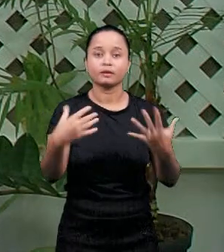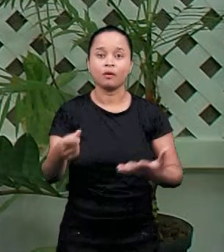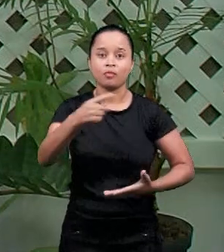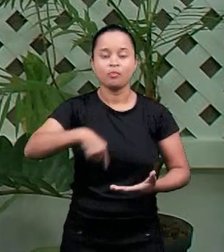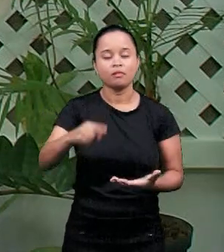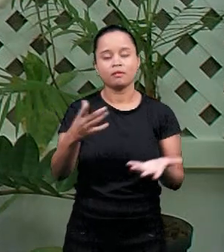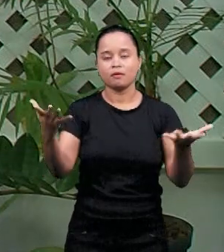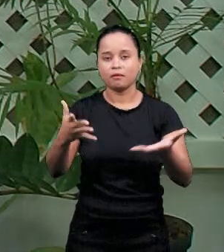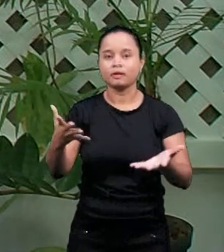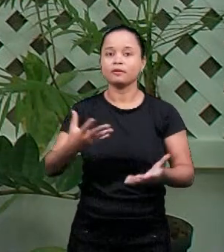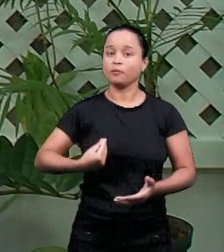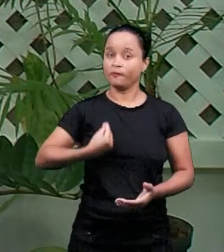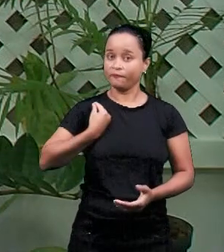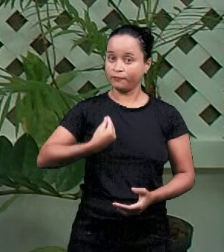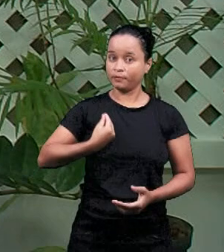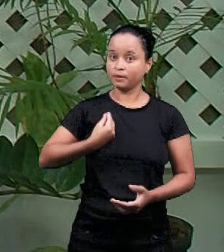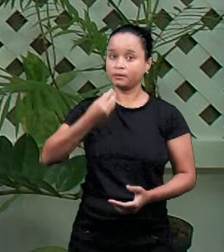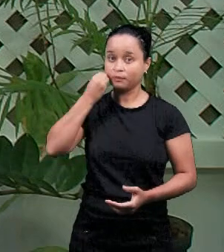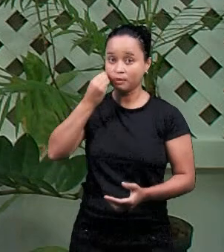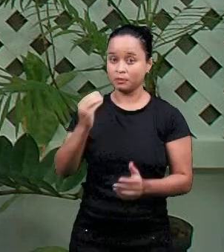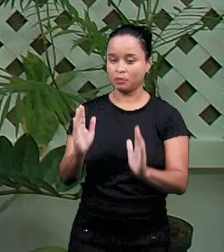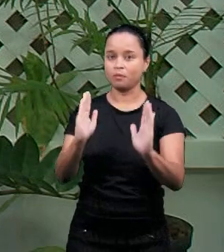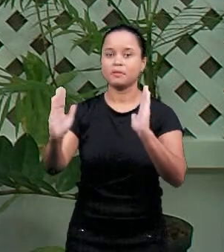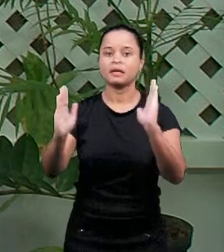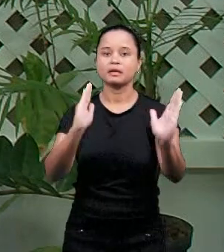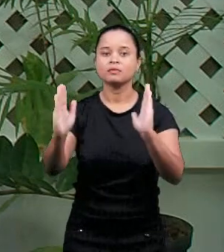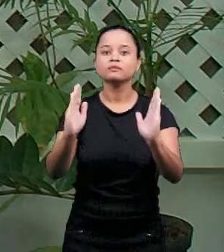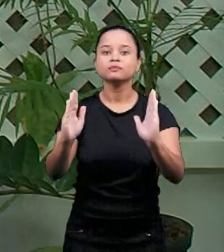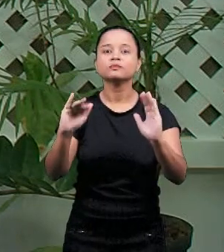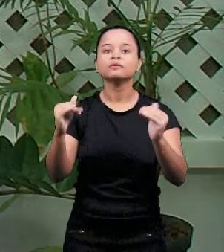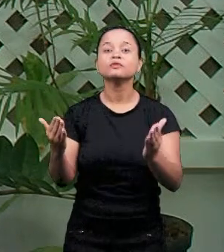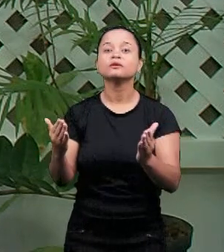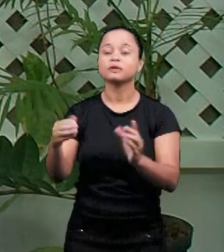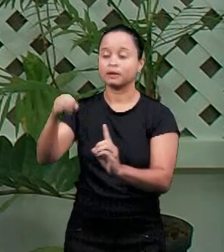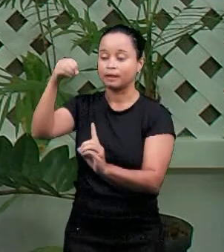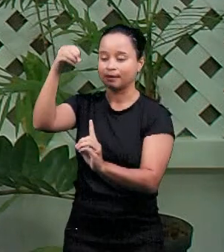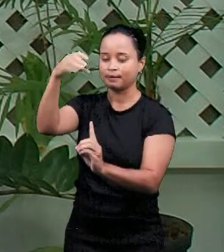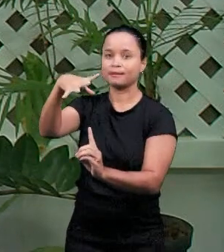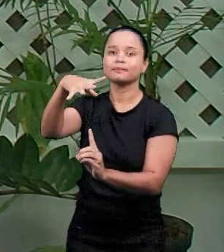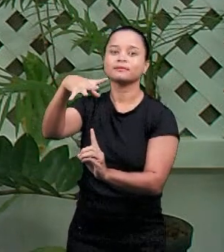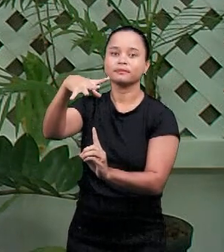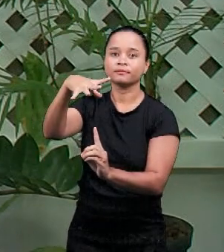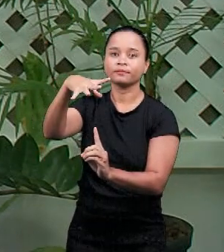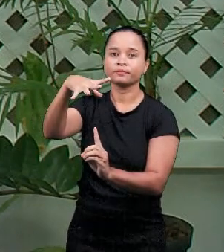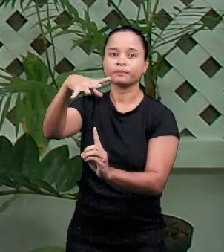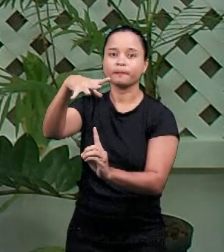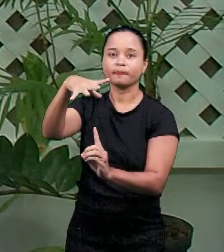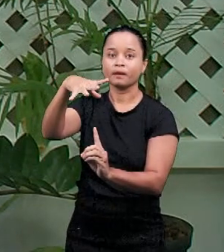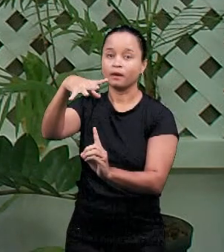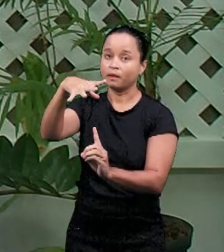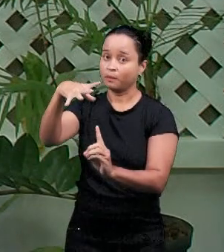vivre un temps que c'est la période appelée de la grâce, où la porte de la grâce est en train